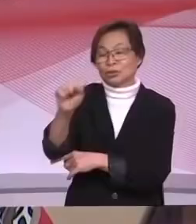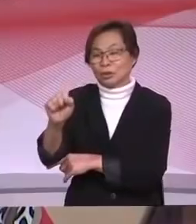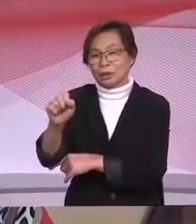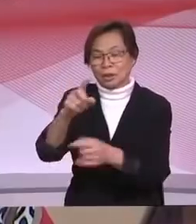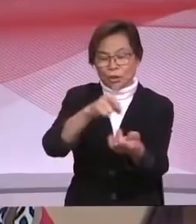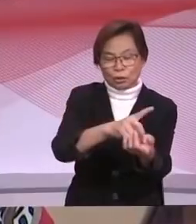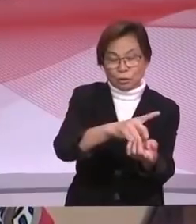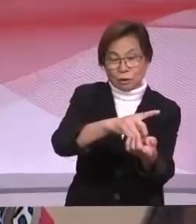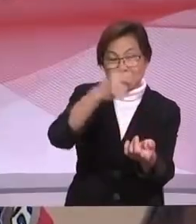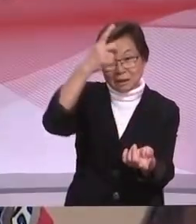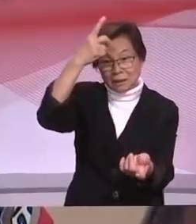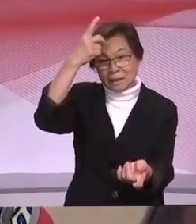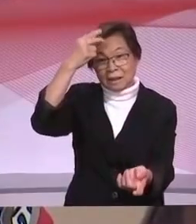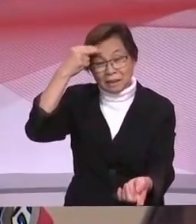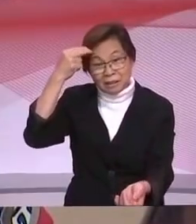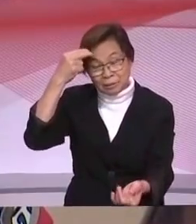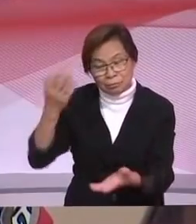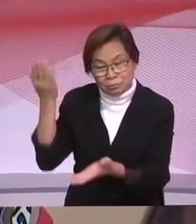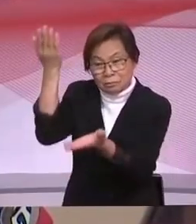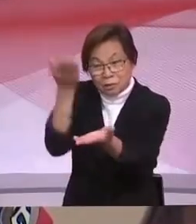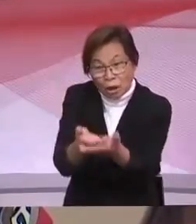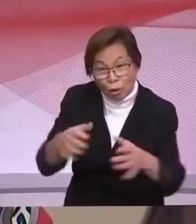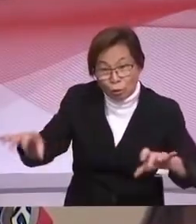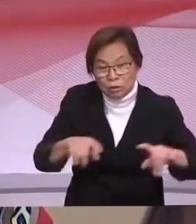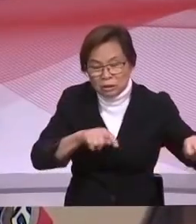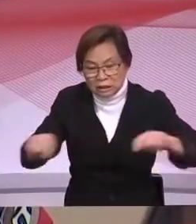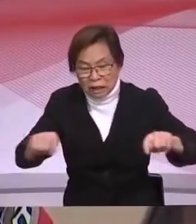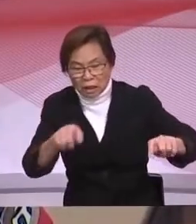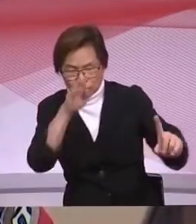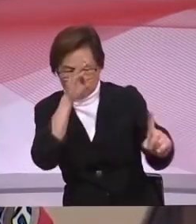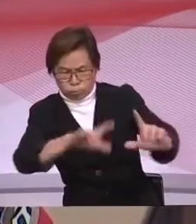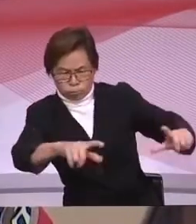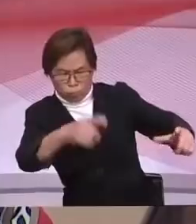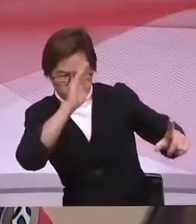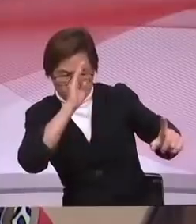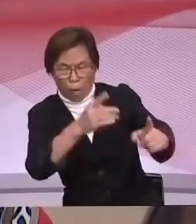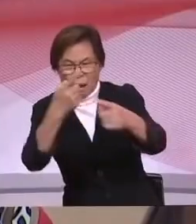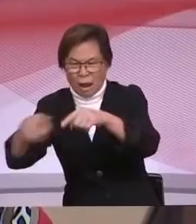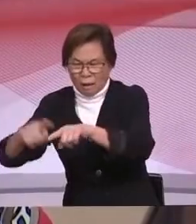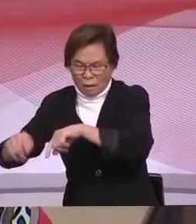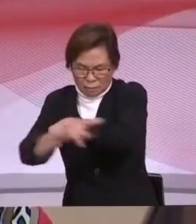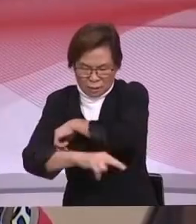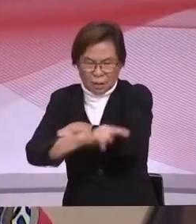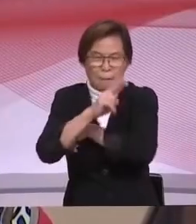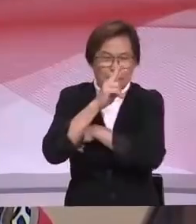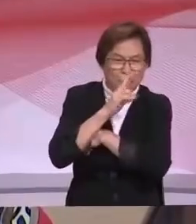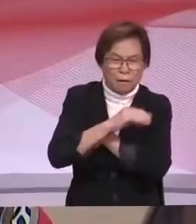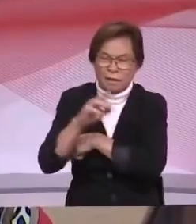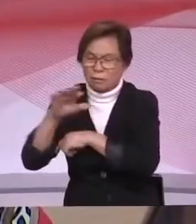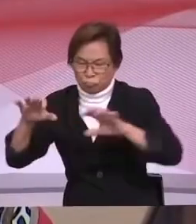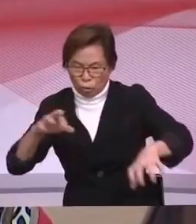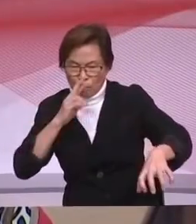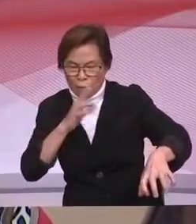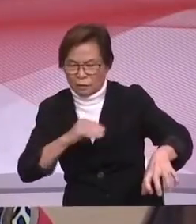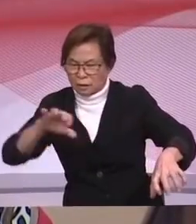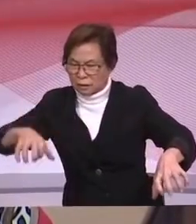Dr. Hisham ada mencadangkan untuk melaksanakan tindakan bersasar berbeza antara negeri-negeri zon merah dan hijau